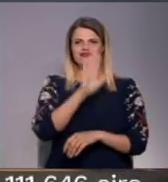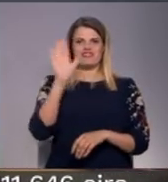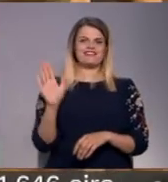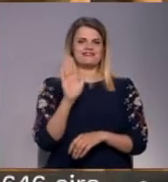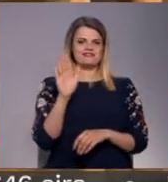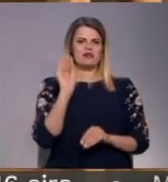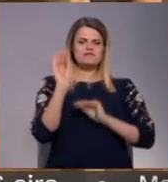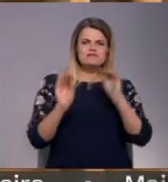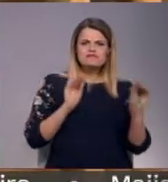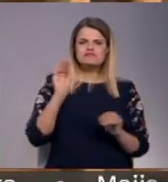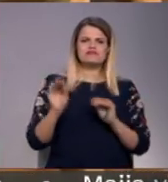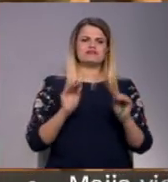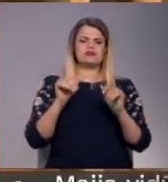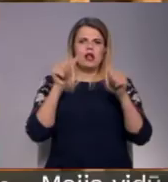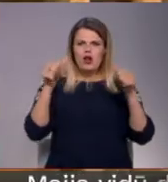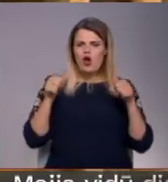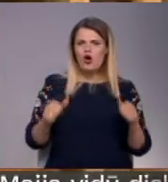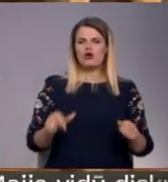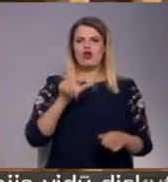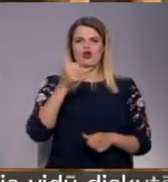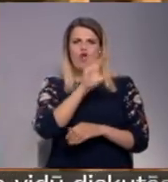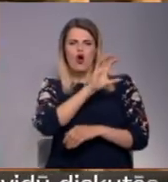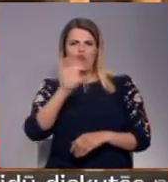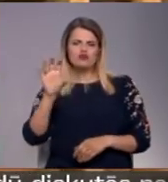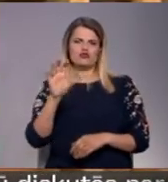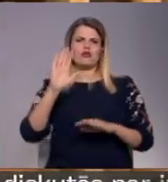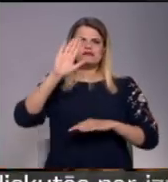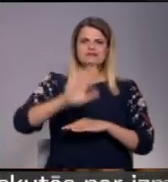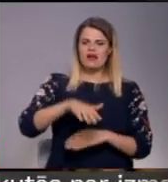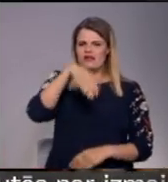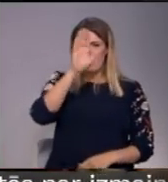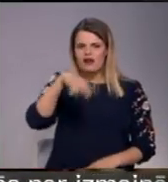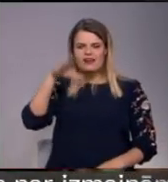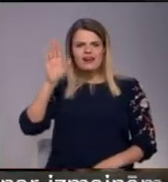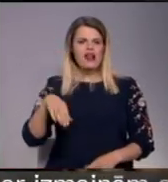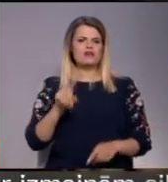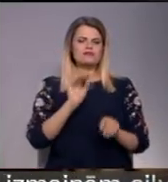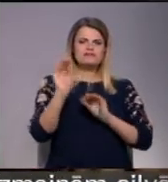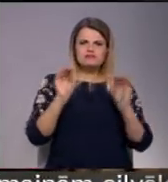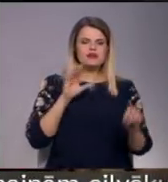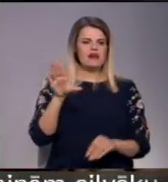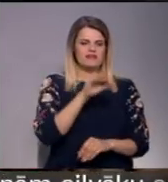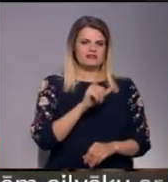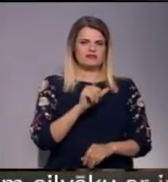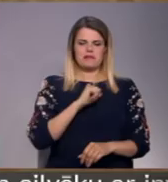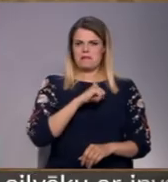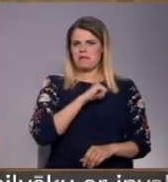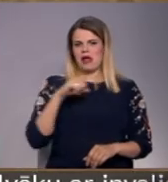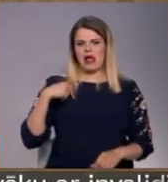Galerijas noformējums, izkārtnes, logotipi, sienu apgleznojumi, custom veikala noformējums – to visu paveicu